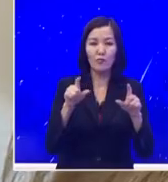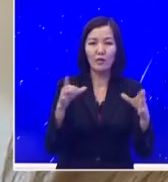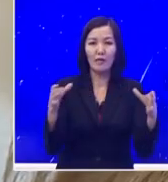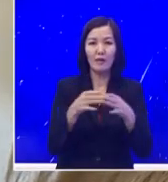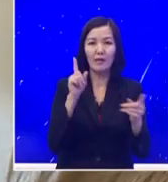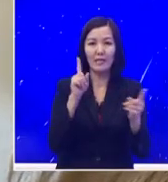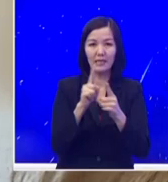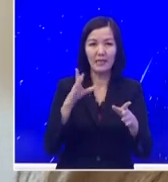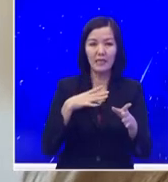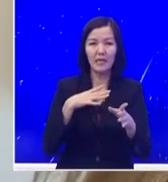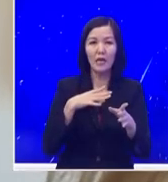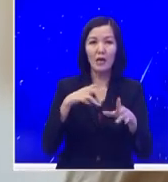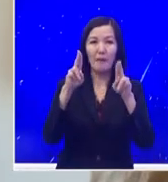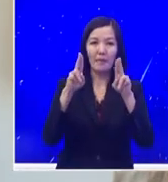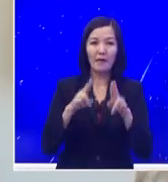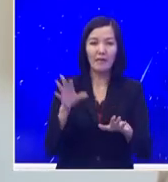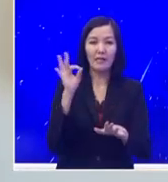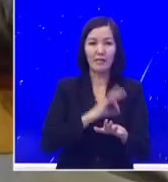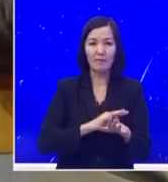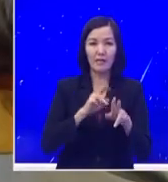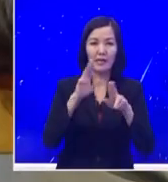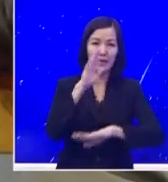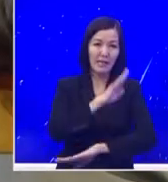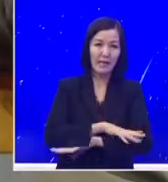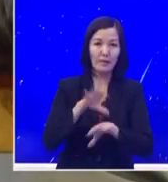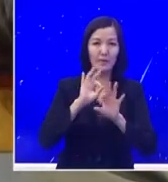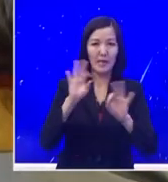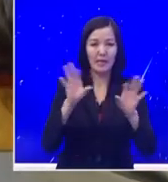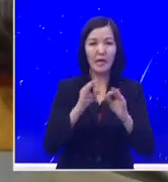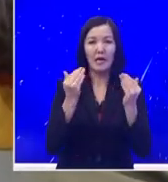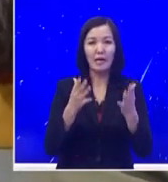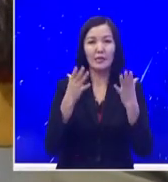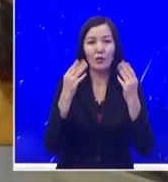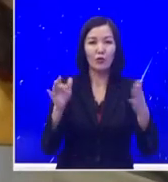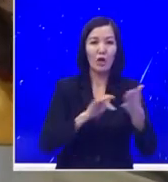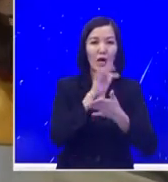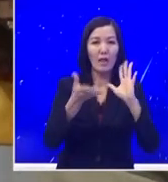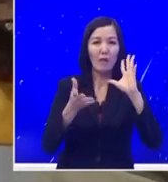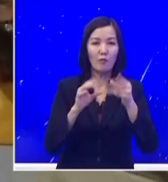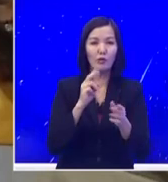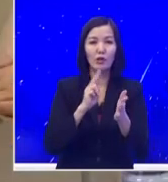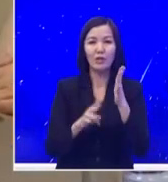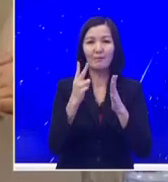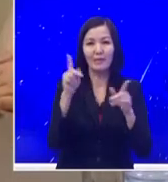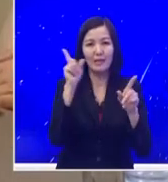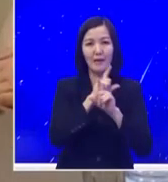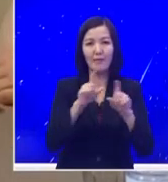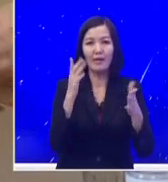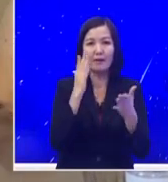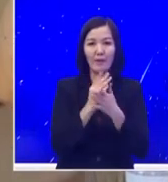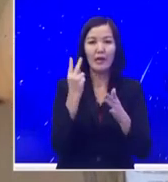ұйымдармен кездесті. Оларға жүйенің тиімділігін, тәртібін айтып берді. Қазіргі таңда қала бойынша 72 емхана